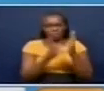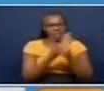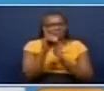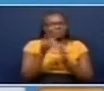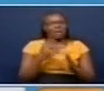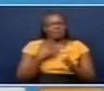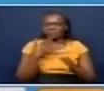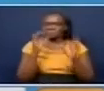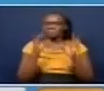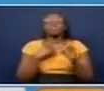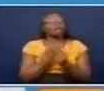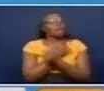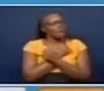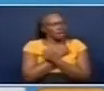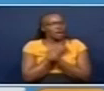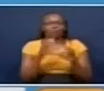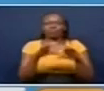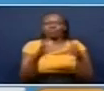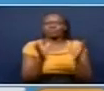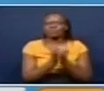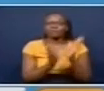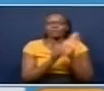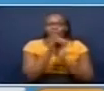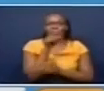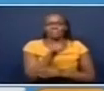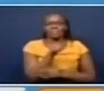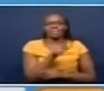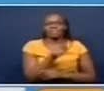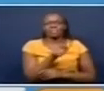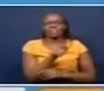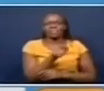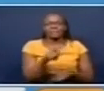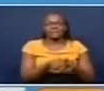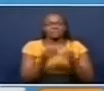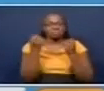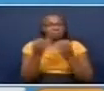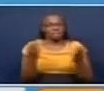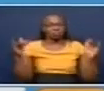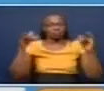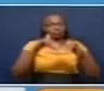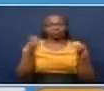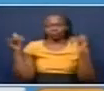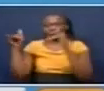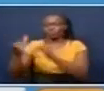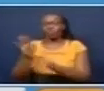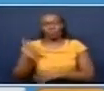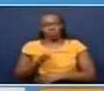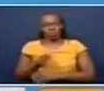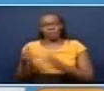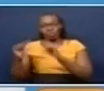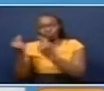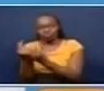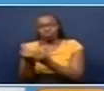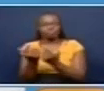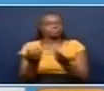ile ninapenda sana. Penda sana ku, nina forum nyingi ya vikundi vya wamama na